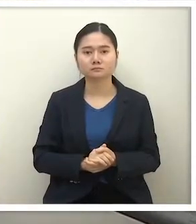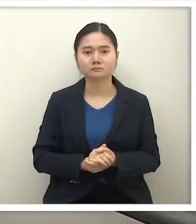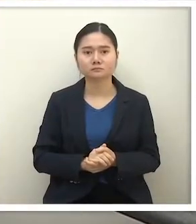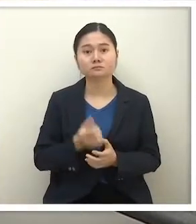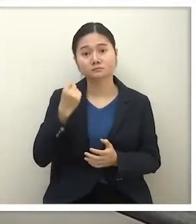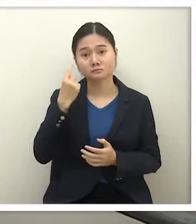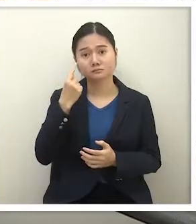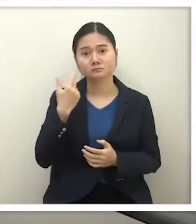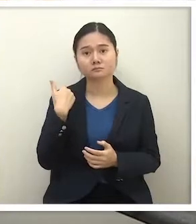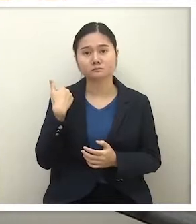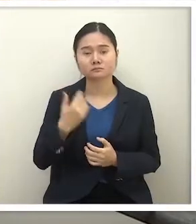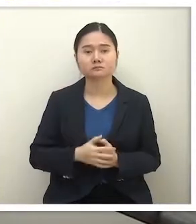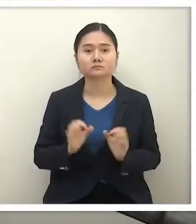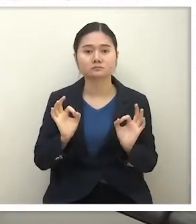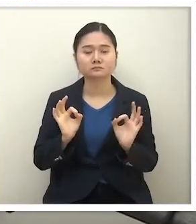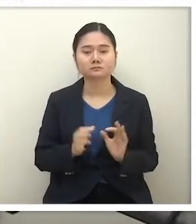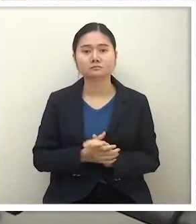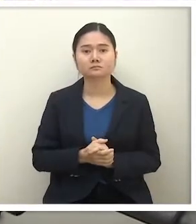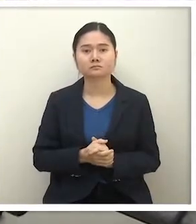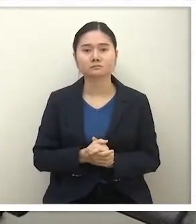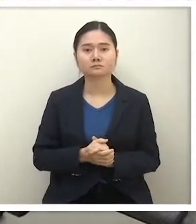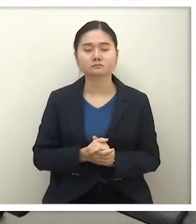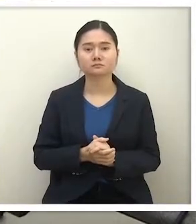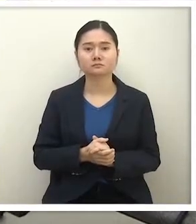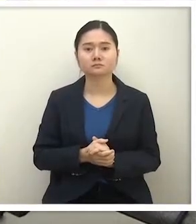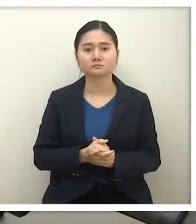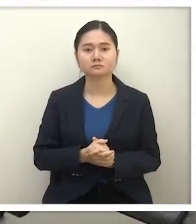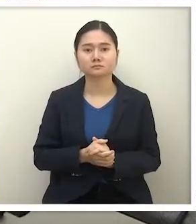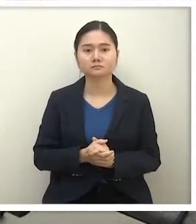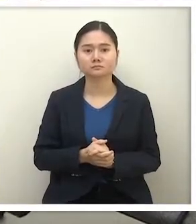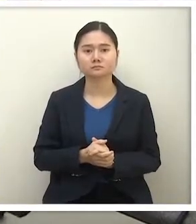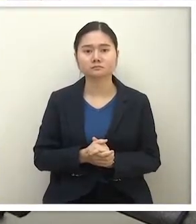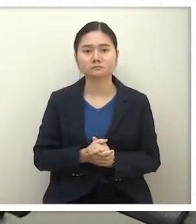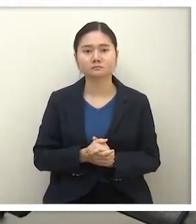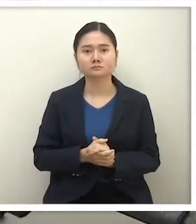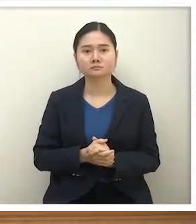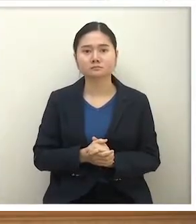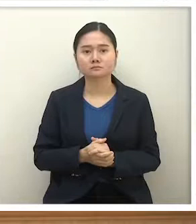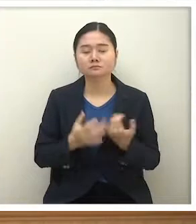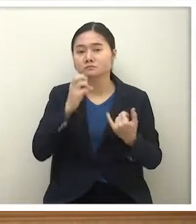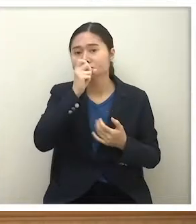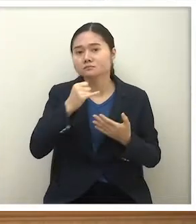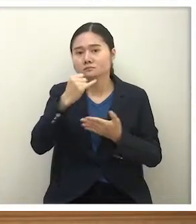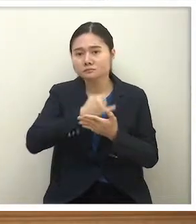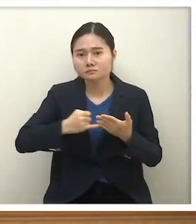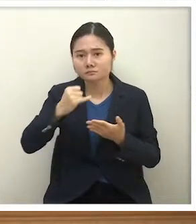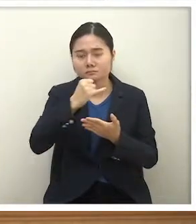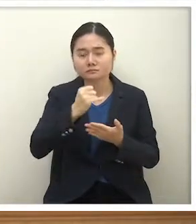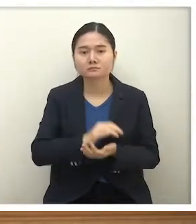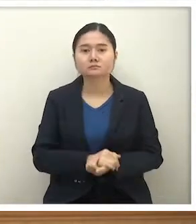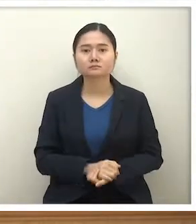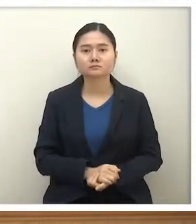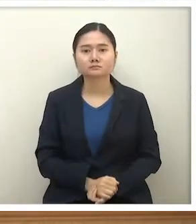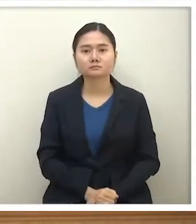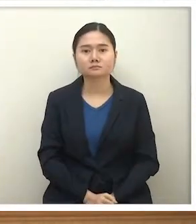ข้าใจนะครับโอเคไหมทีนี้เดี๋ยวเราจะมาลองวาดกันนะครับ